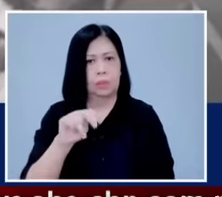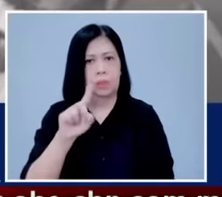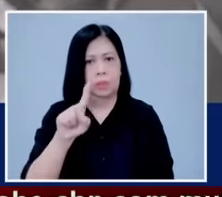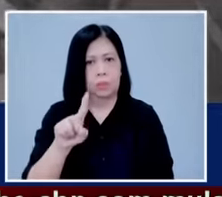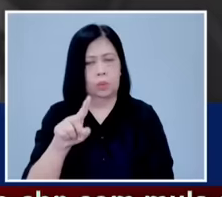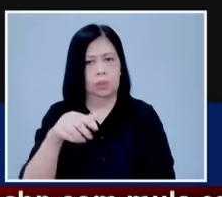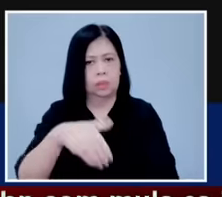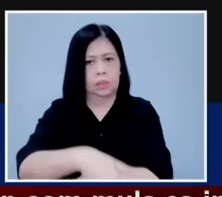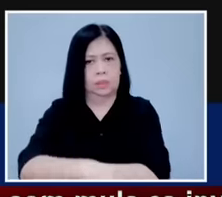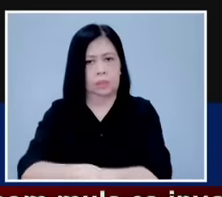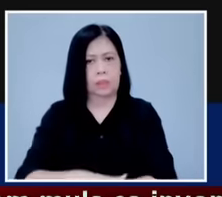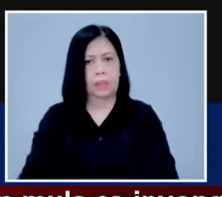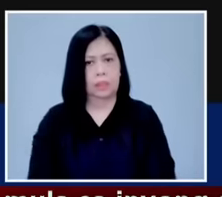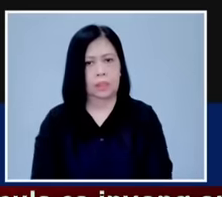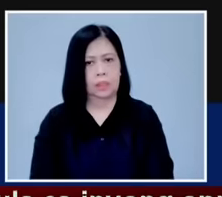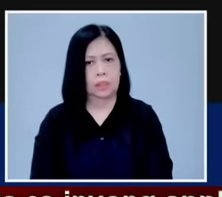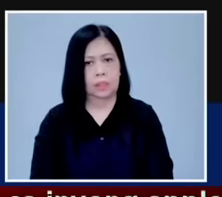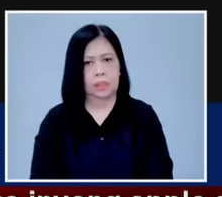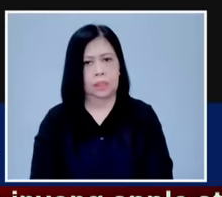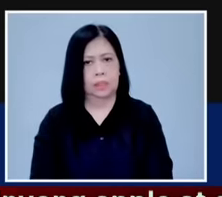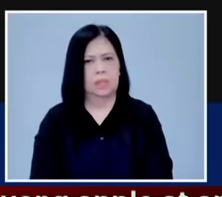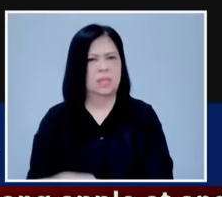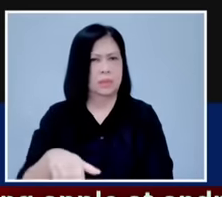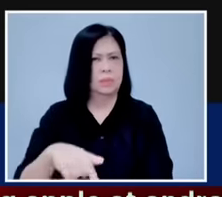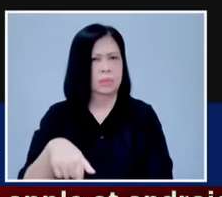gabi. Local lang itong mga